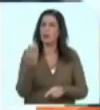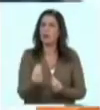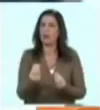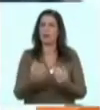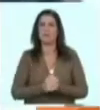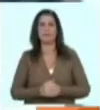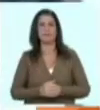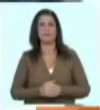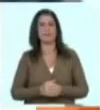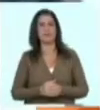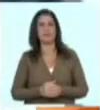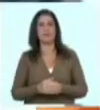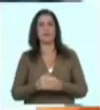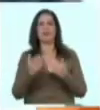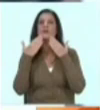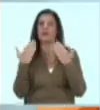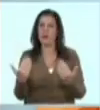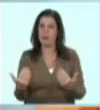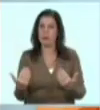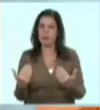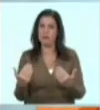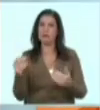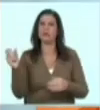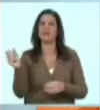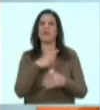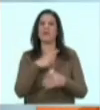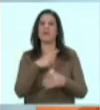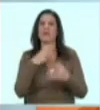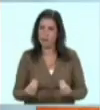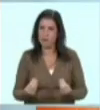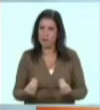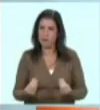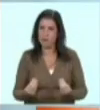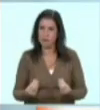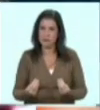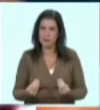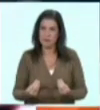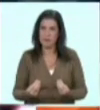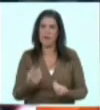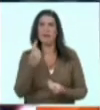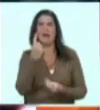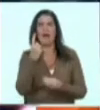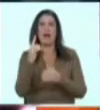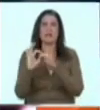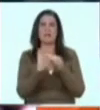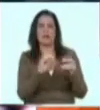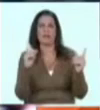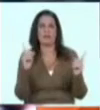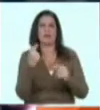צורה מסודרת, תודה רבה לך. שבוע טוב. שבוע טוב. טוב. נעשה טוב. משפט קצר מכל, נגיע לך סרי, נעשה את זה לפי